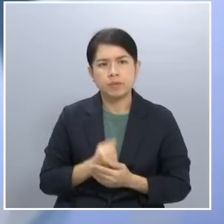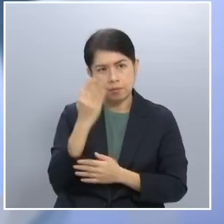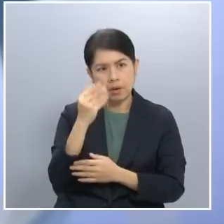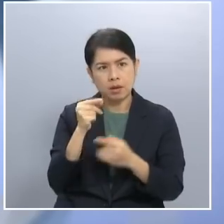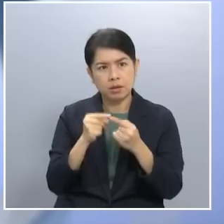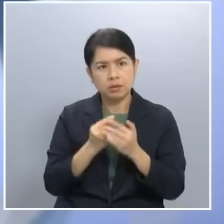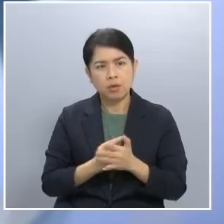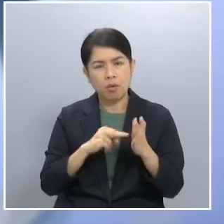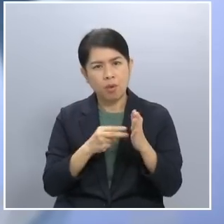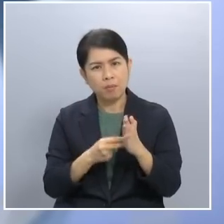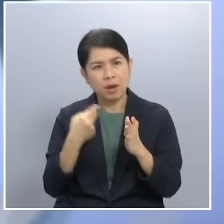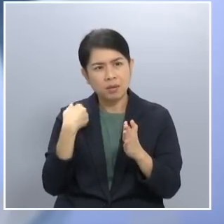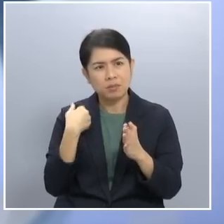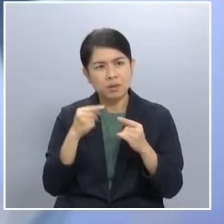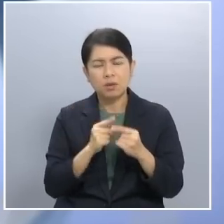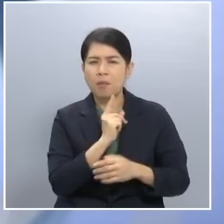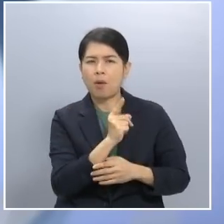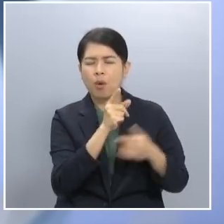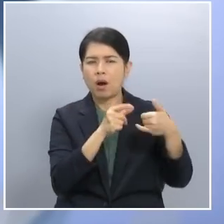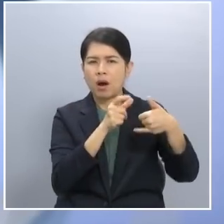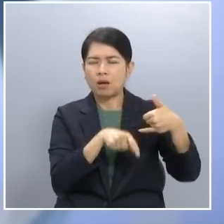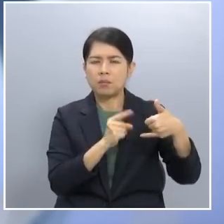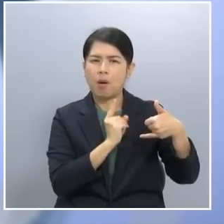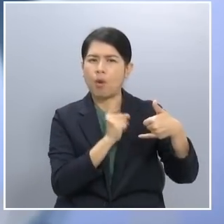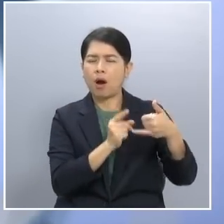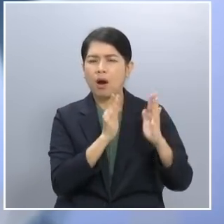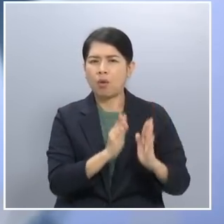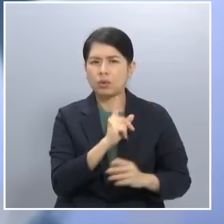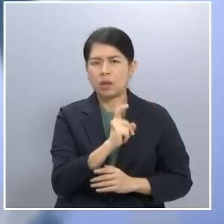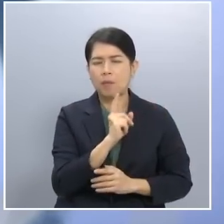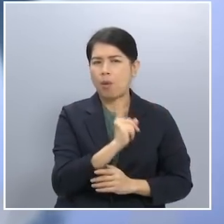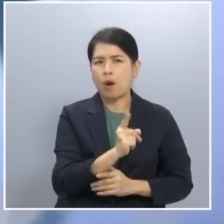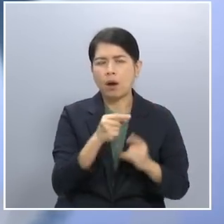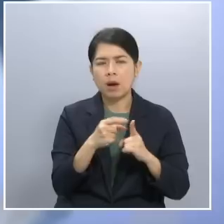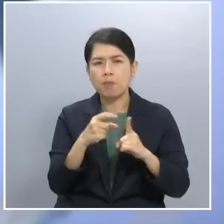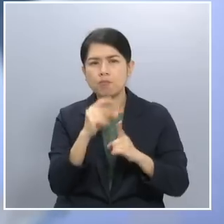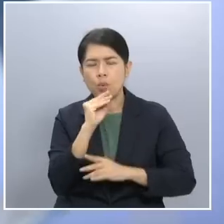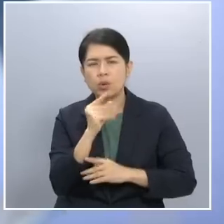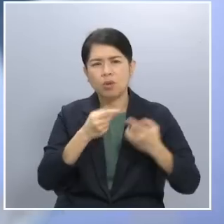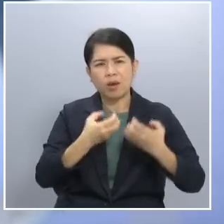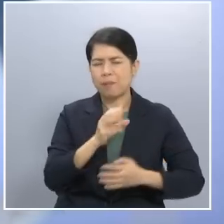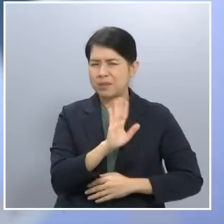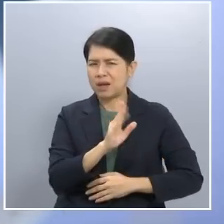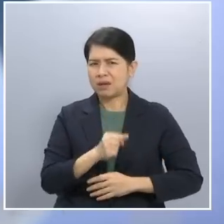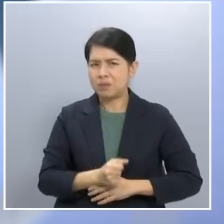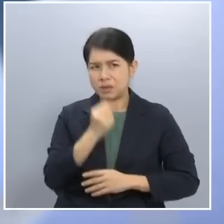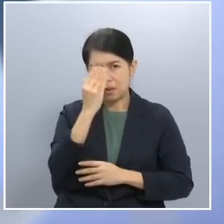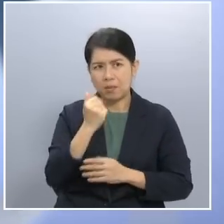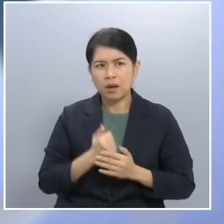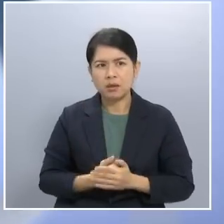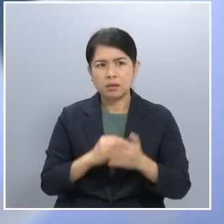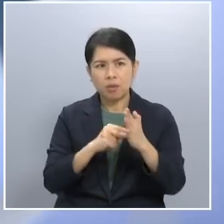มันไม่ใช่นะ ก็อย่างที่ลูกสาวของผู้ตายโพสต์เอาไว้อะค่ะบอกว่ามายิงแม่กูแล้วมาเรียกร้องหาความยุติธรรม